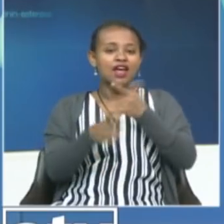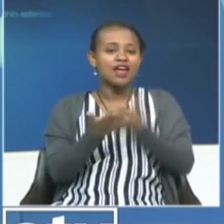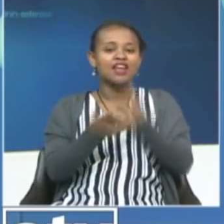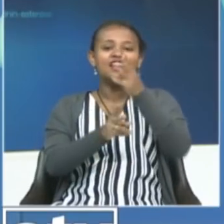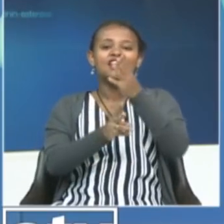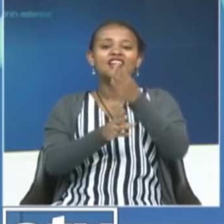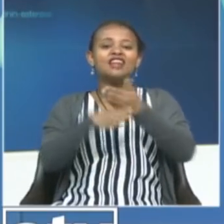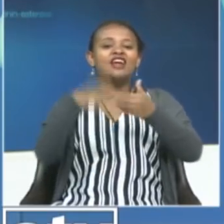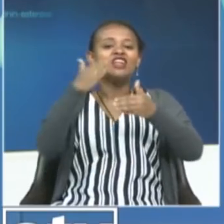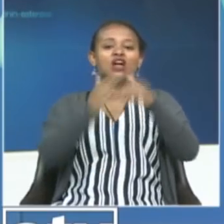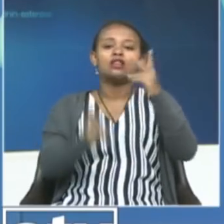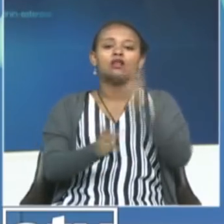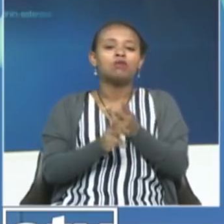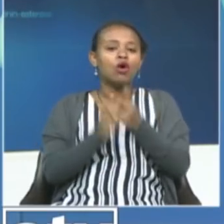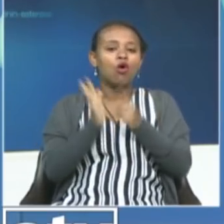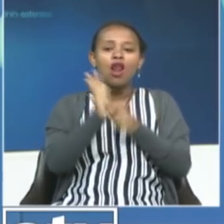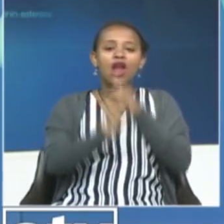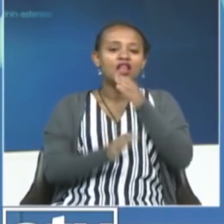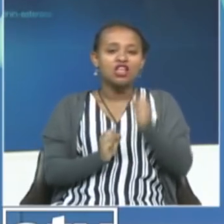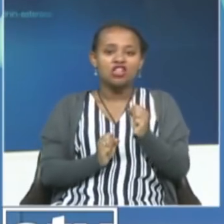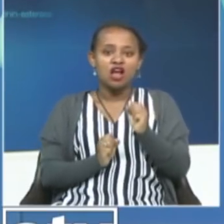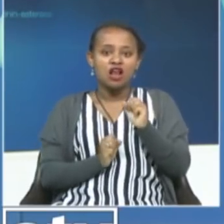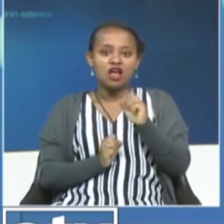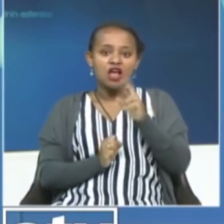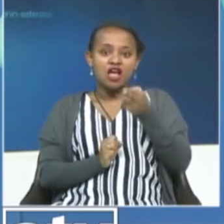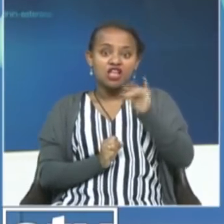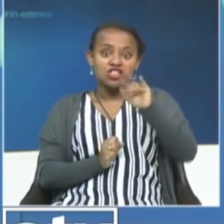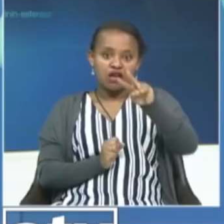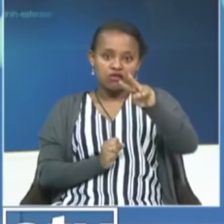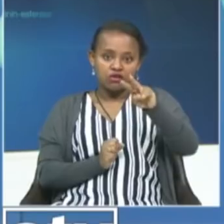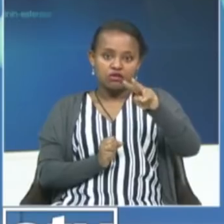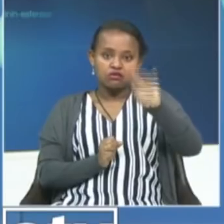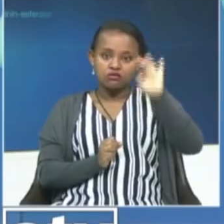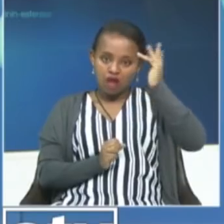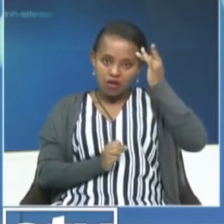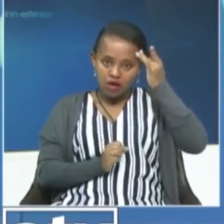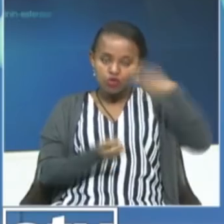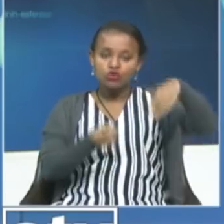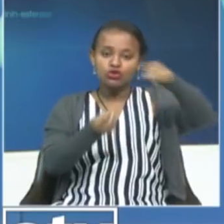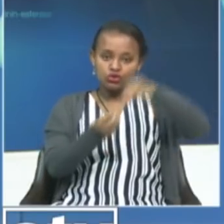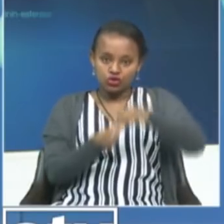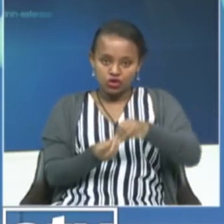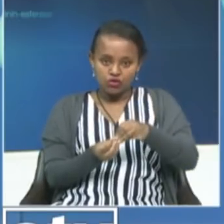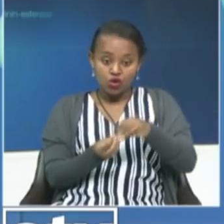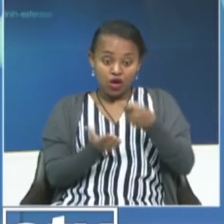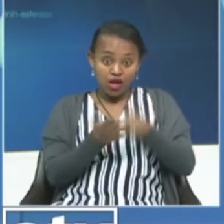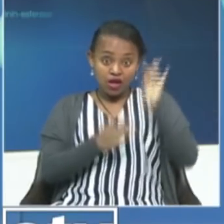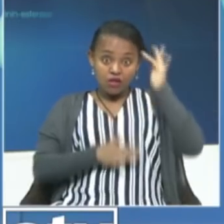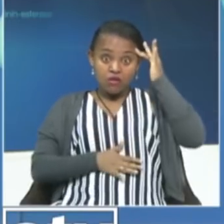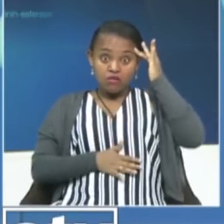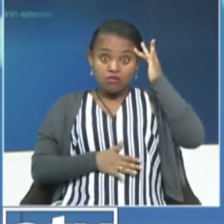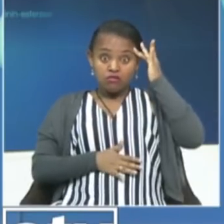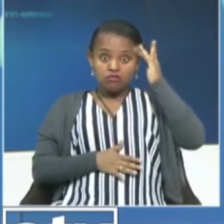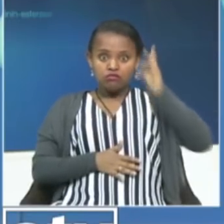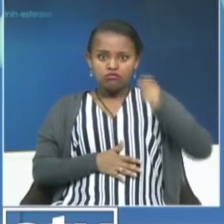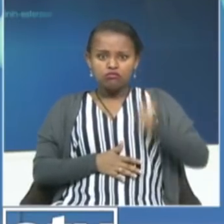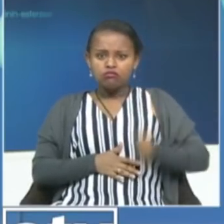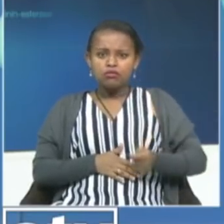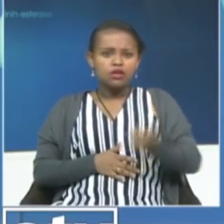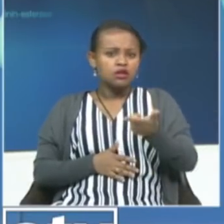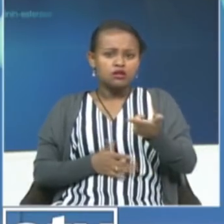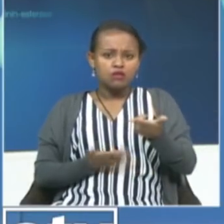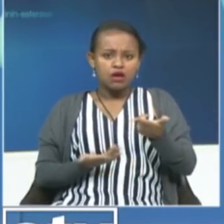ጠብቀው ላይታዩ ይችላሉ። ኤችአይቪን ታማሚዎችንም ጨምሮ ይሄን ህመም በድንገት ትንፋሽ ማጠር ሊመጣ